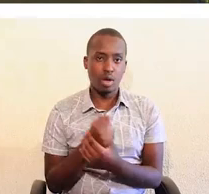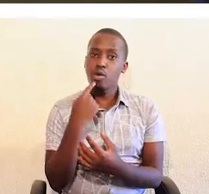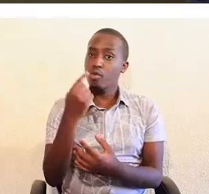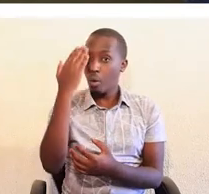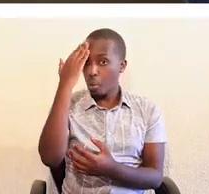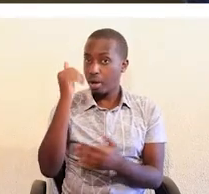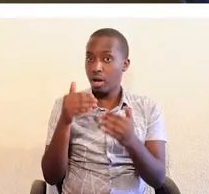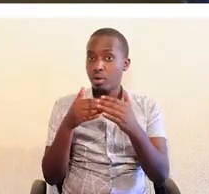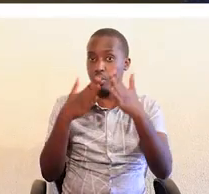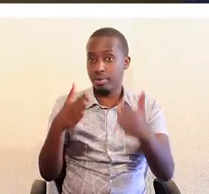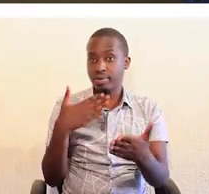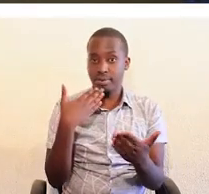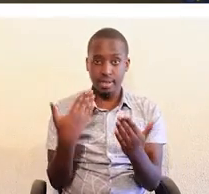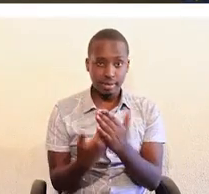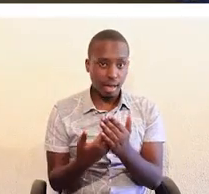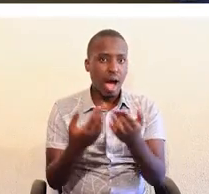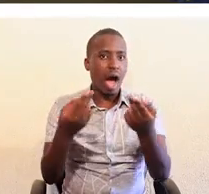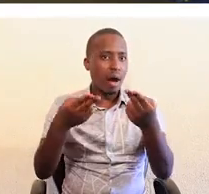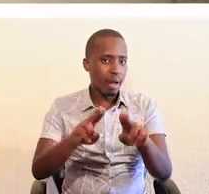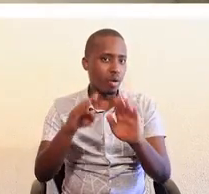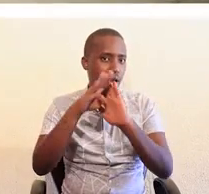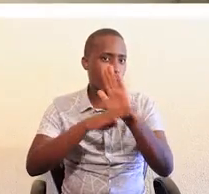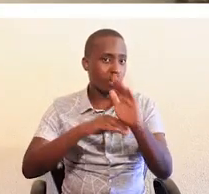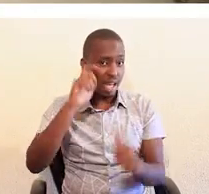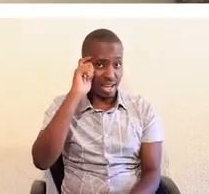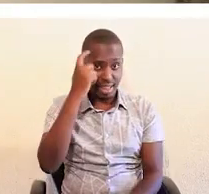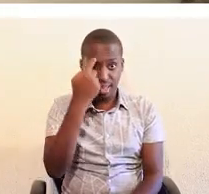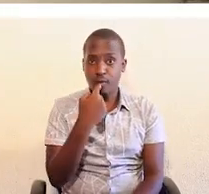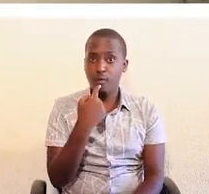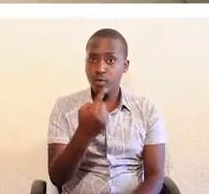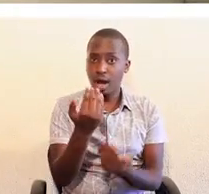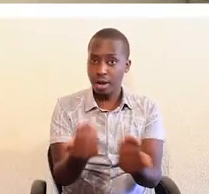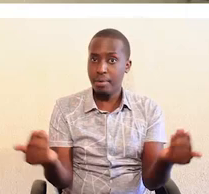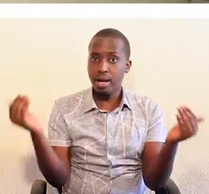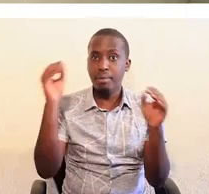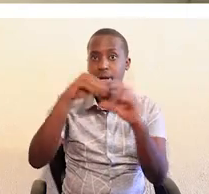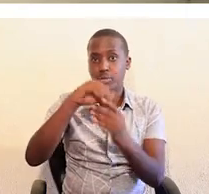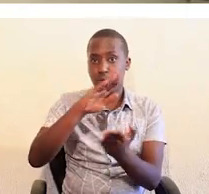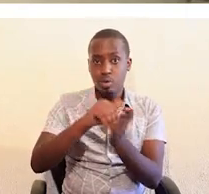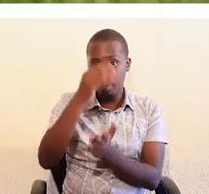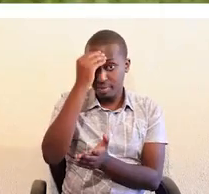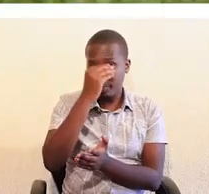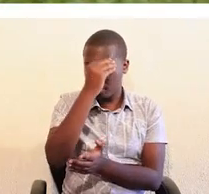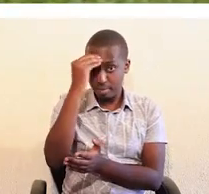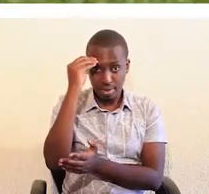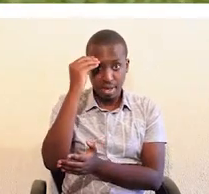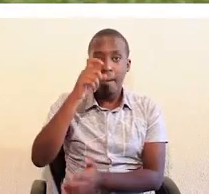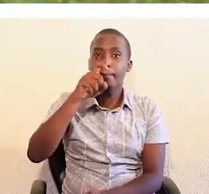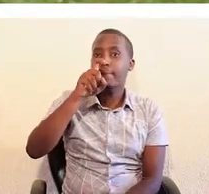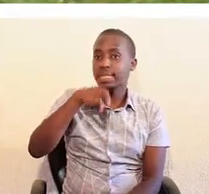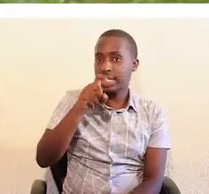ni ukuvuga ngo kubera ubuyobozi bwiza habayeho gahunda ya leta yo kuvuga ko hari abana bari mu bigo